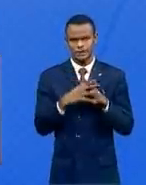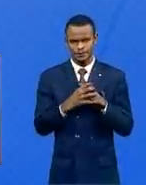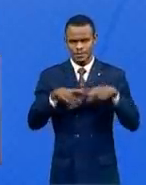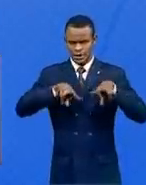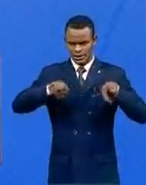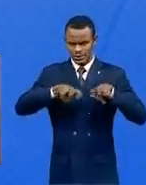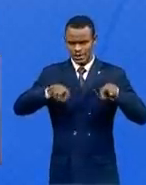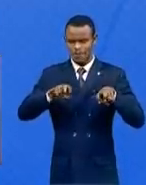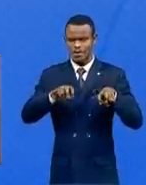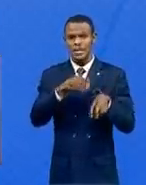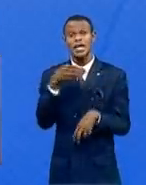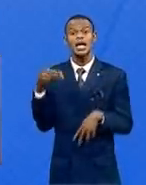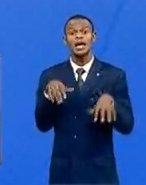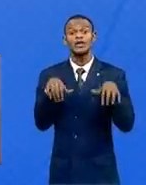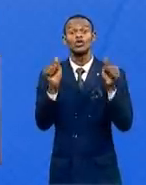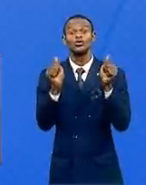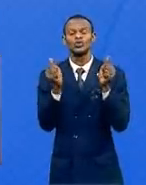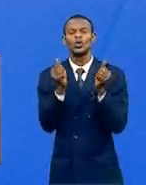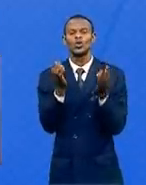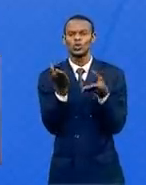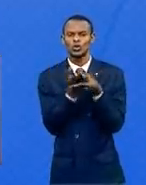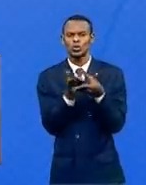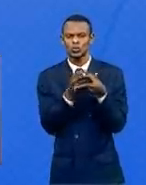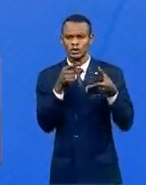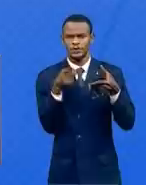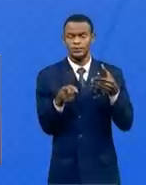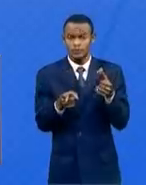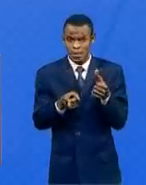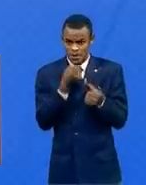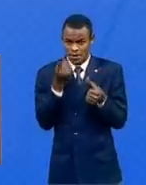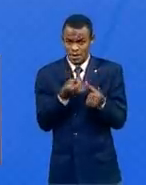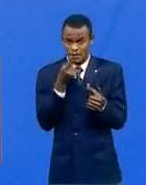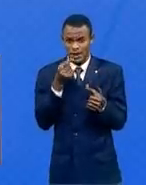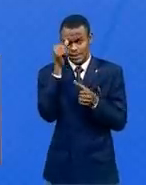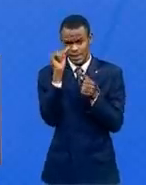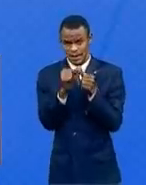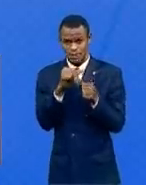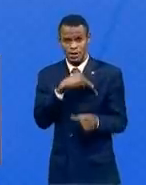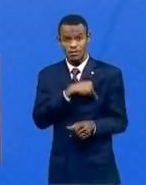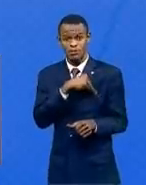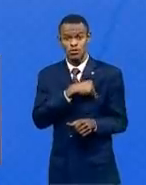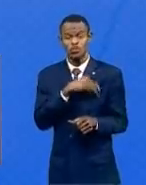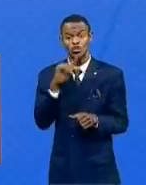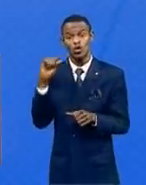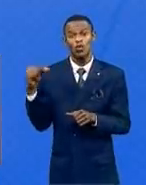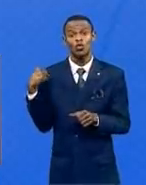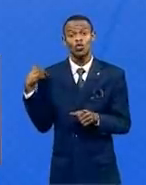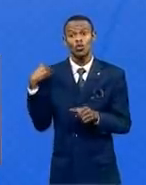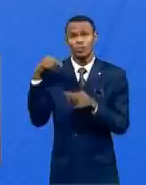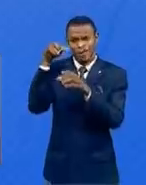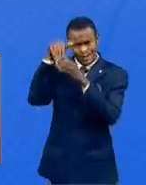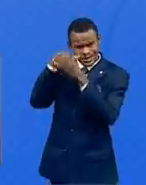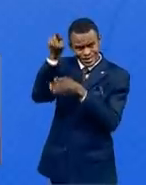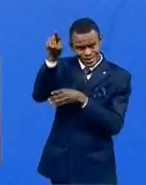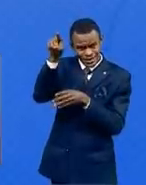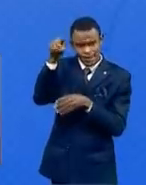dossiers. Premier point. Rapport de mission de la délégation gouvernementale dans la province du Kasaï à la suite de la